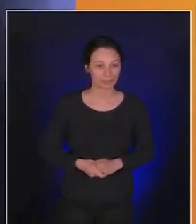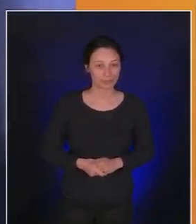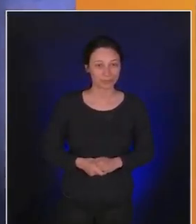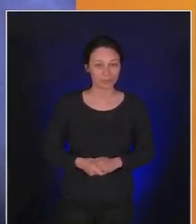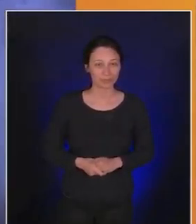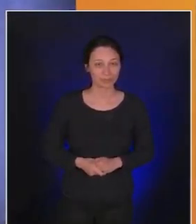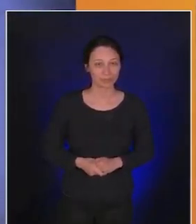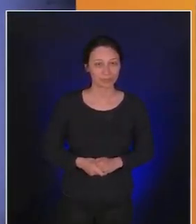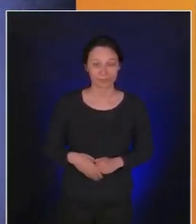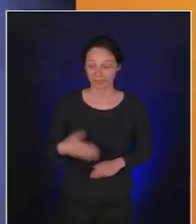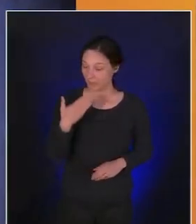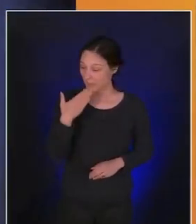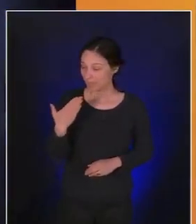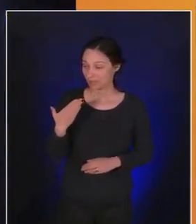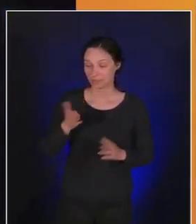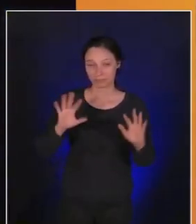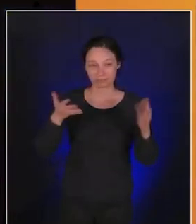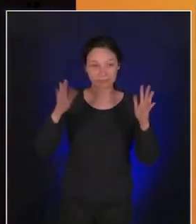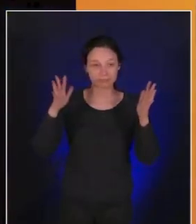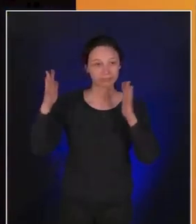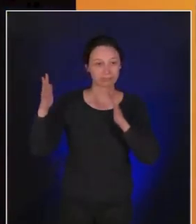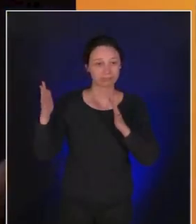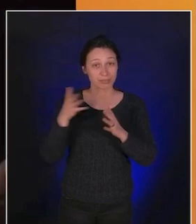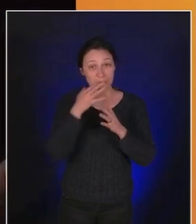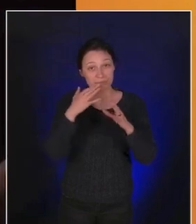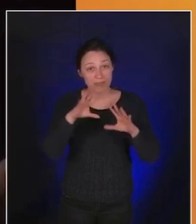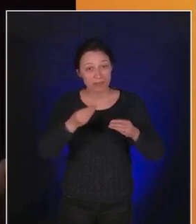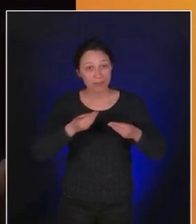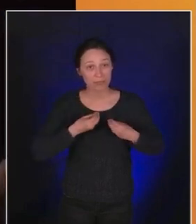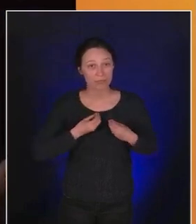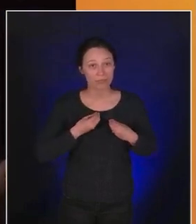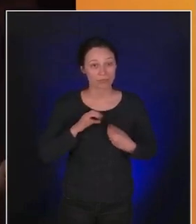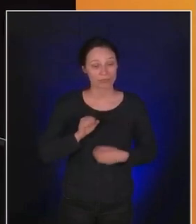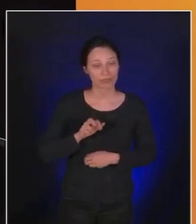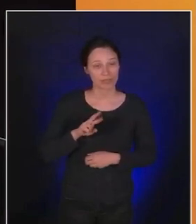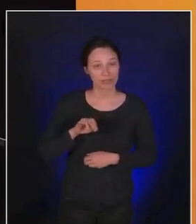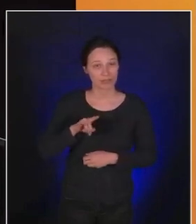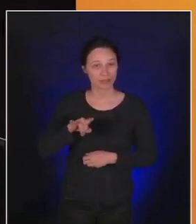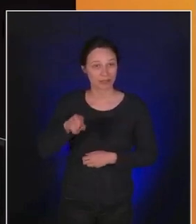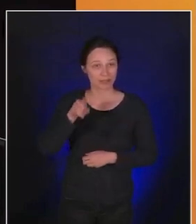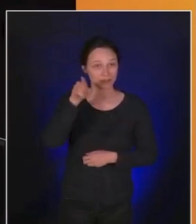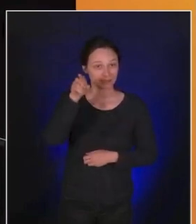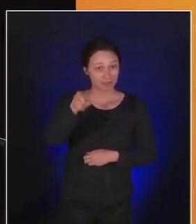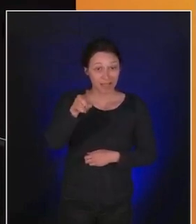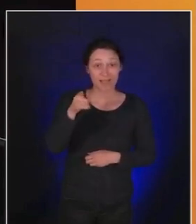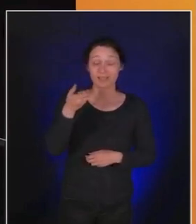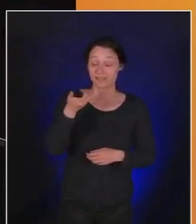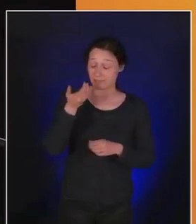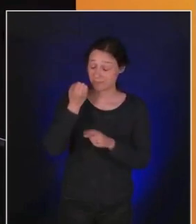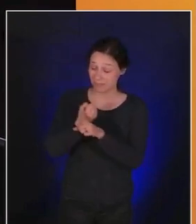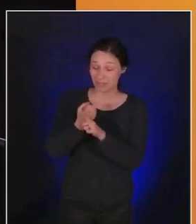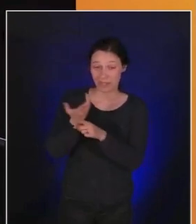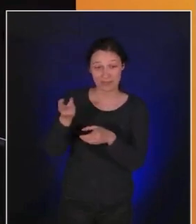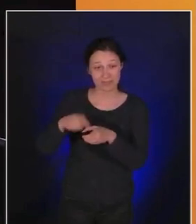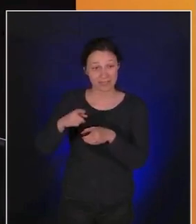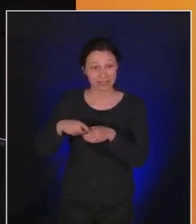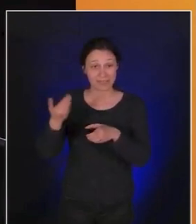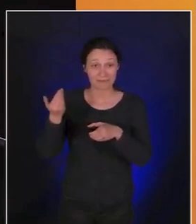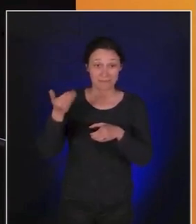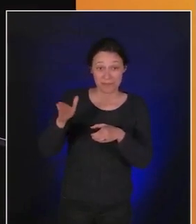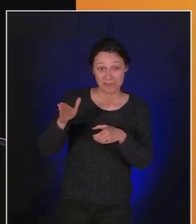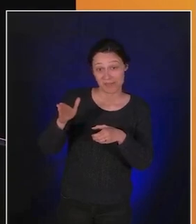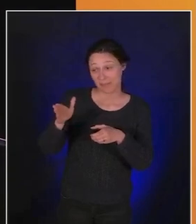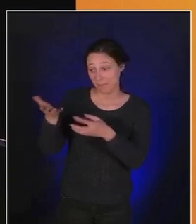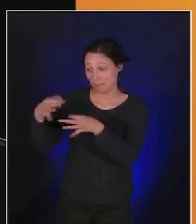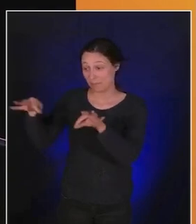Je dois vous préciser, bienvenue Sarah, que Sarah est militante syndicaliste en exil, membre de Solidarité